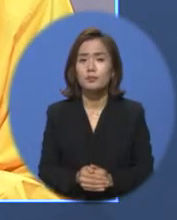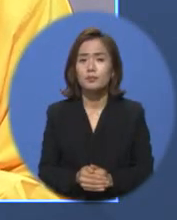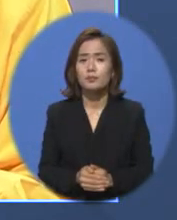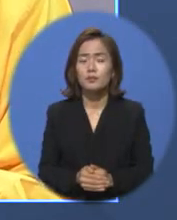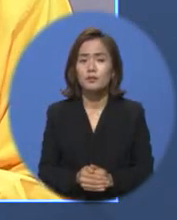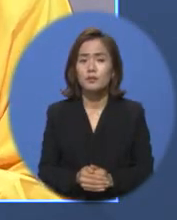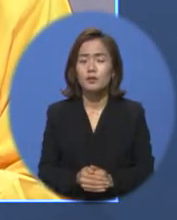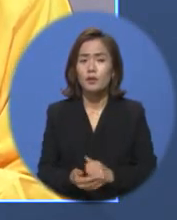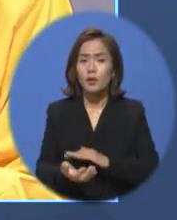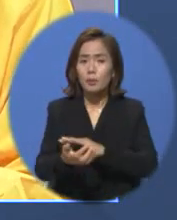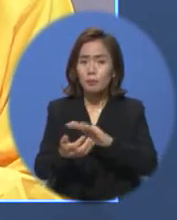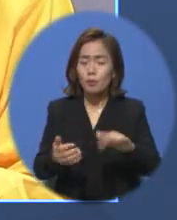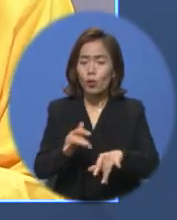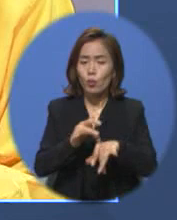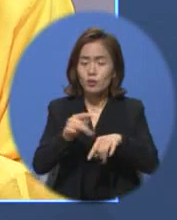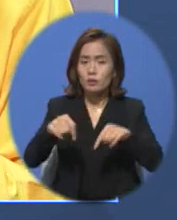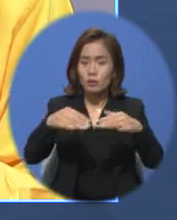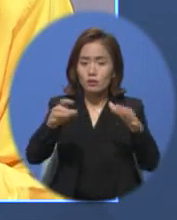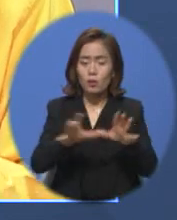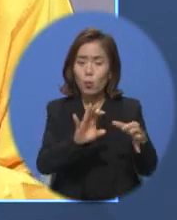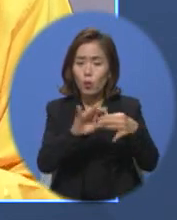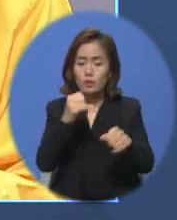비례대표제위성정당과관련하여